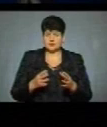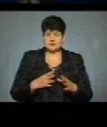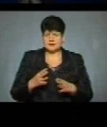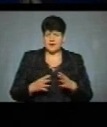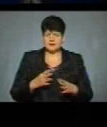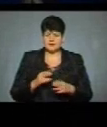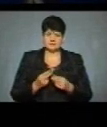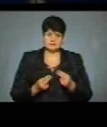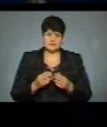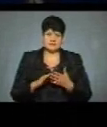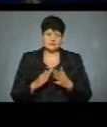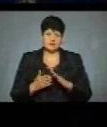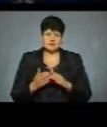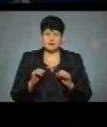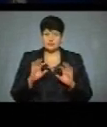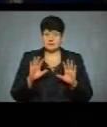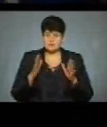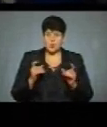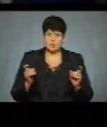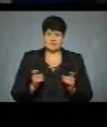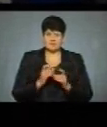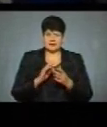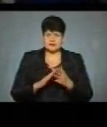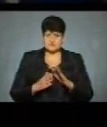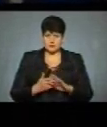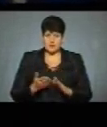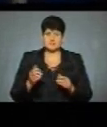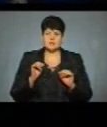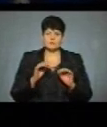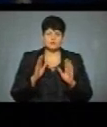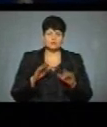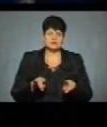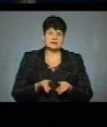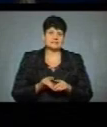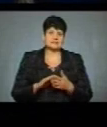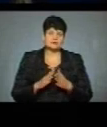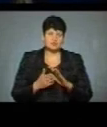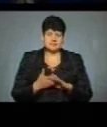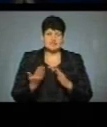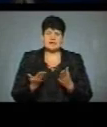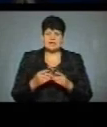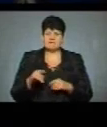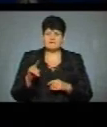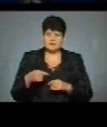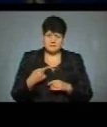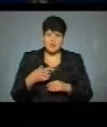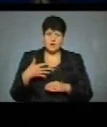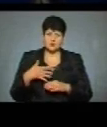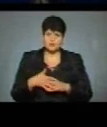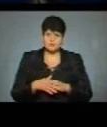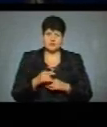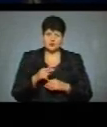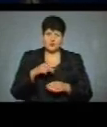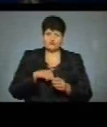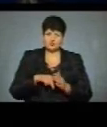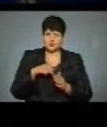розігрує пану ситуацію, яка може скластися, конфліктна ситуація. Може бути якраз така ситуація, яка вимагає якраз розуміння того